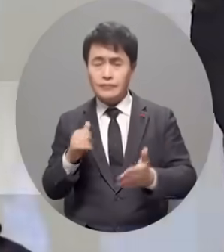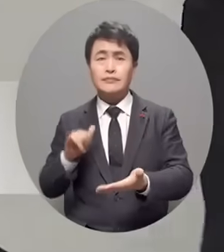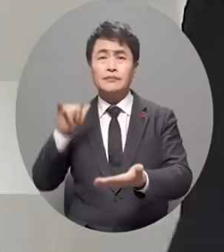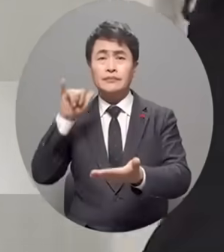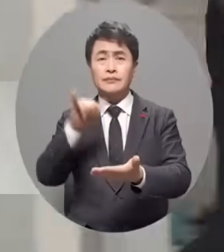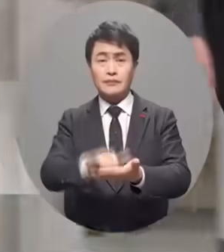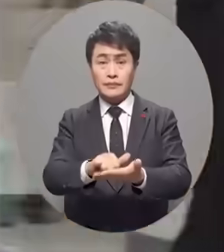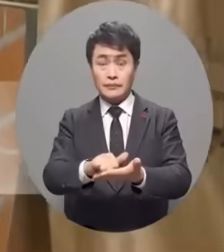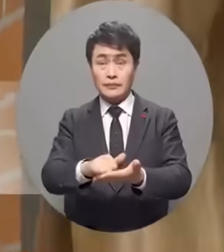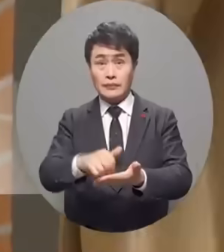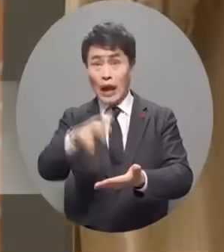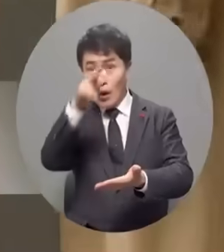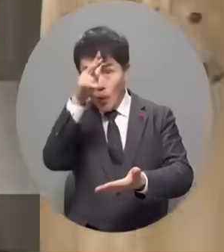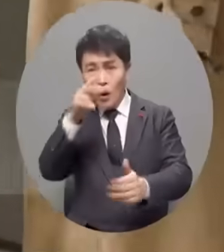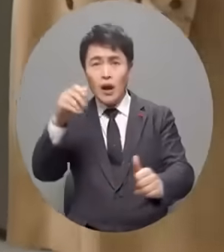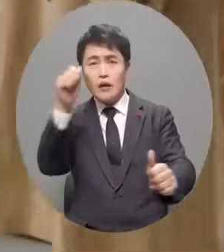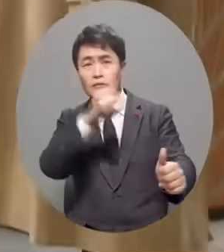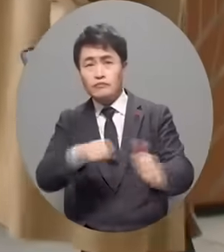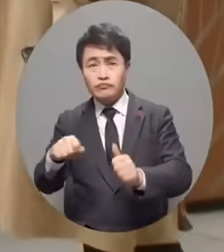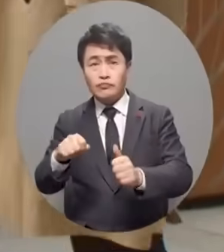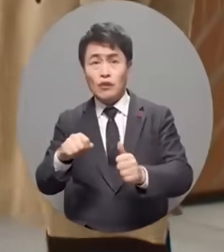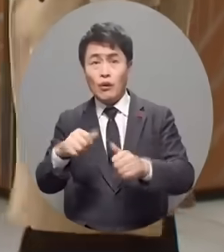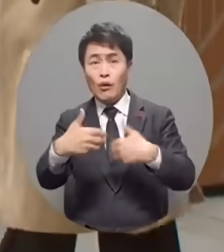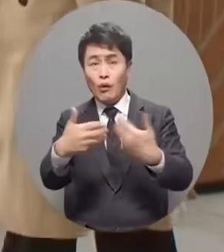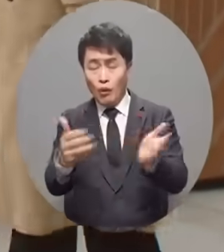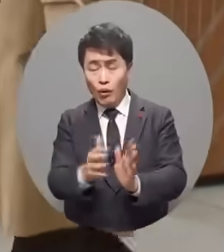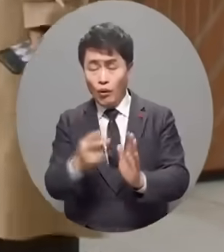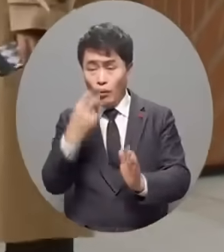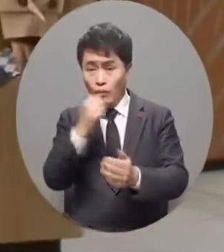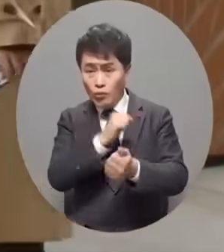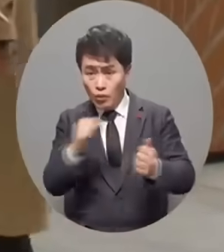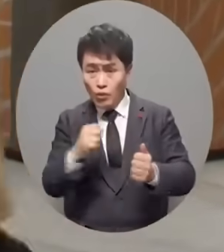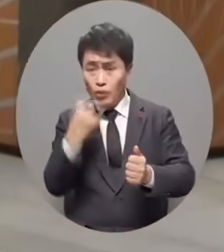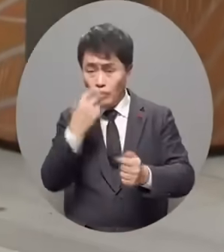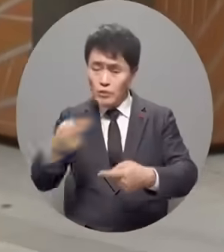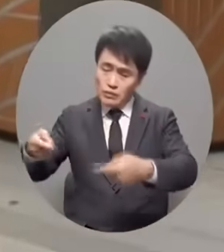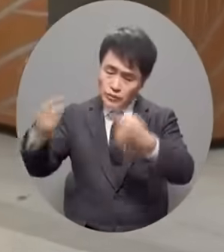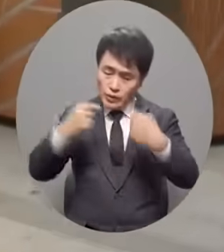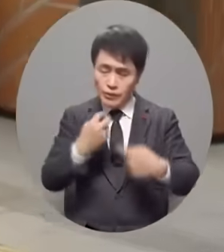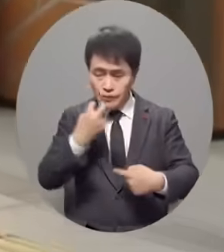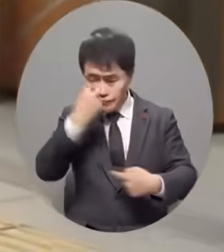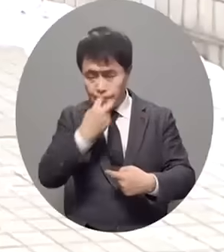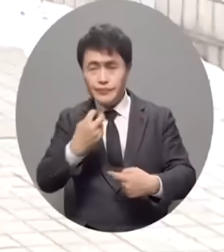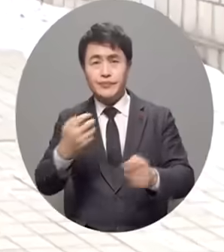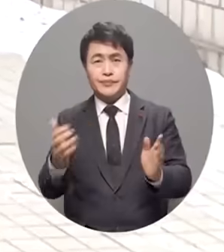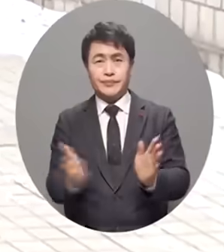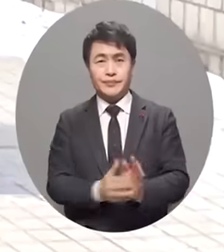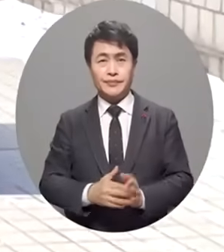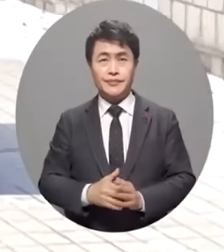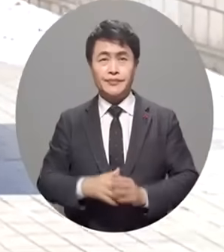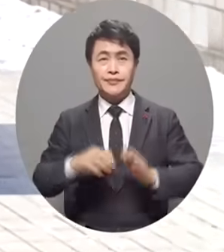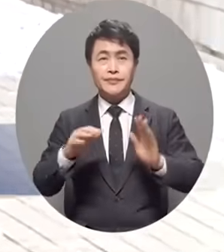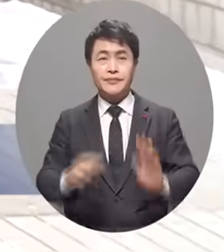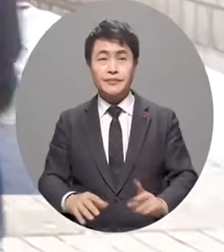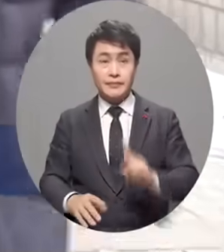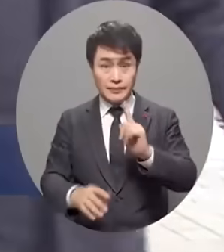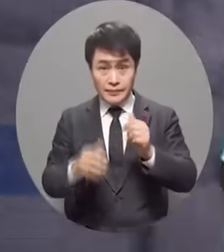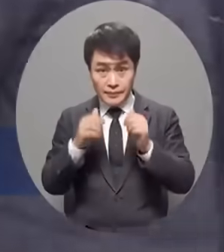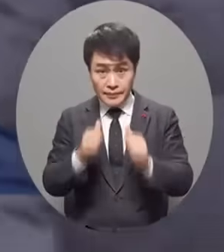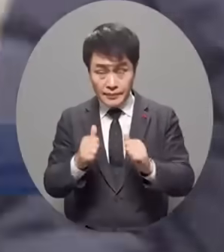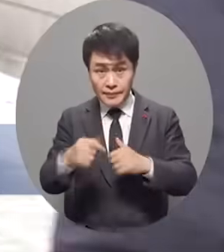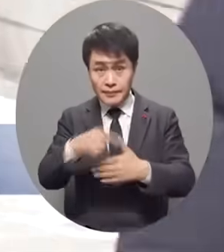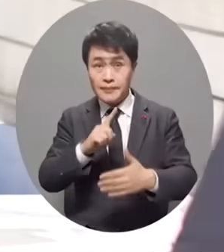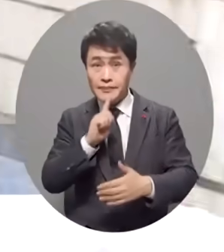공항에서 체포됐고 풀려난 뒤에도 경찰과 검찰에 출석하며 조사를 받았습니다. 1심 선고 신경 한 말씀